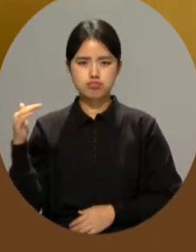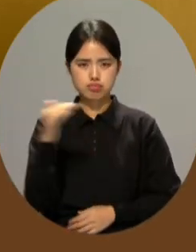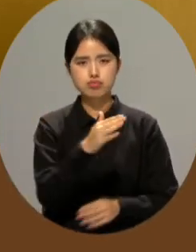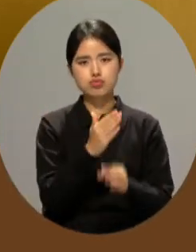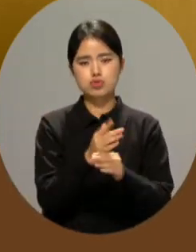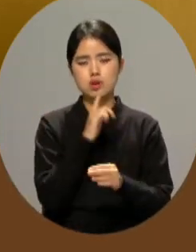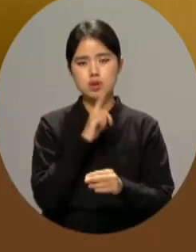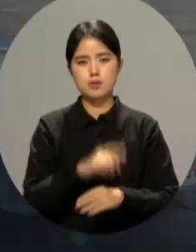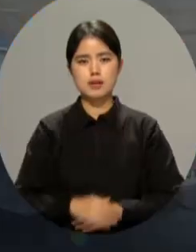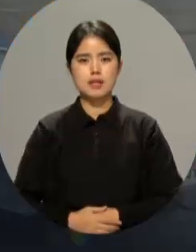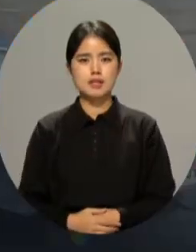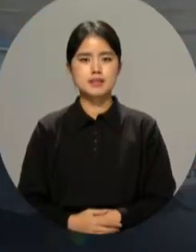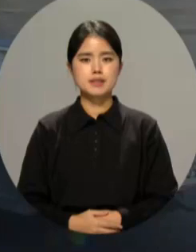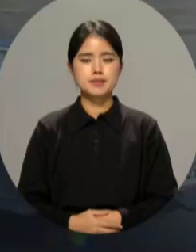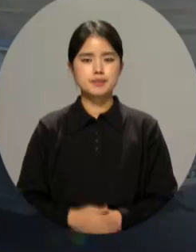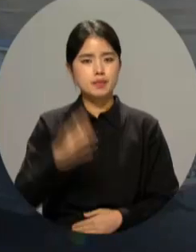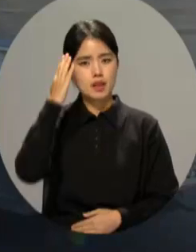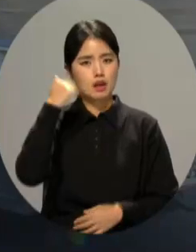나타내는 모습입니다.